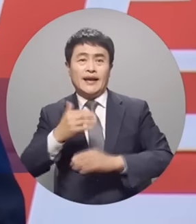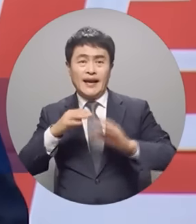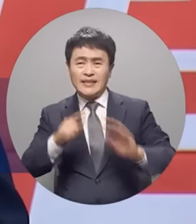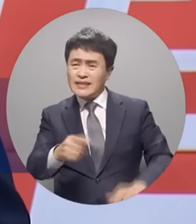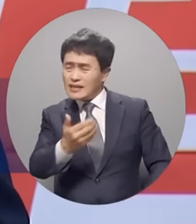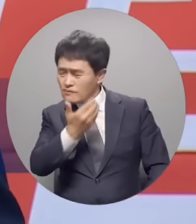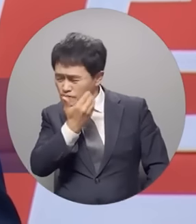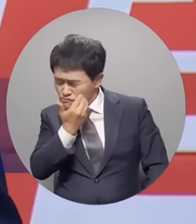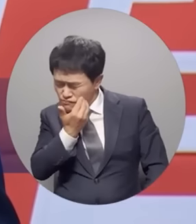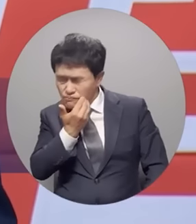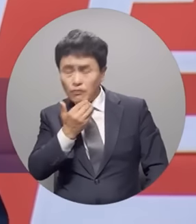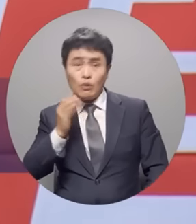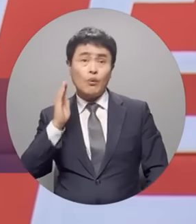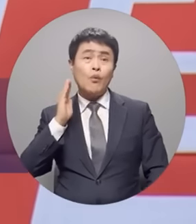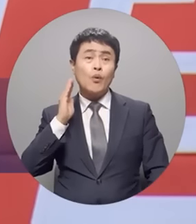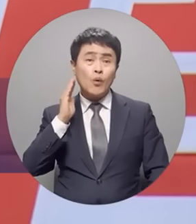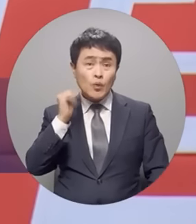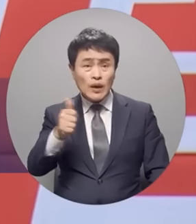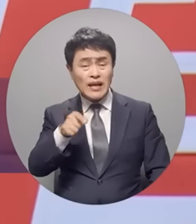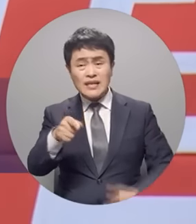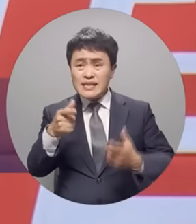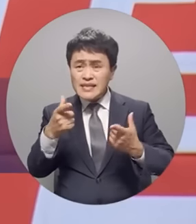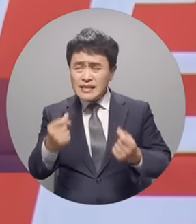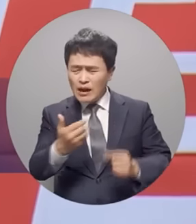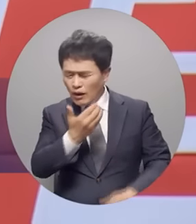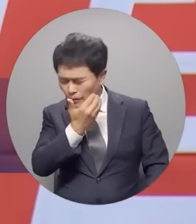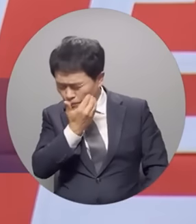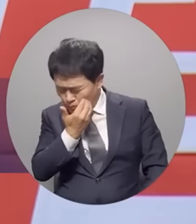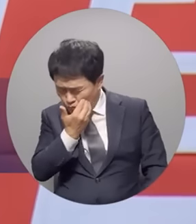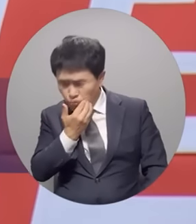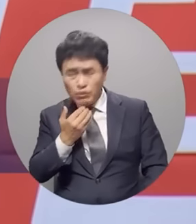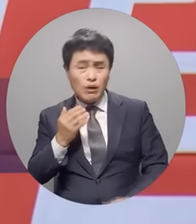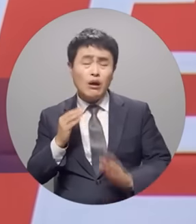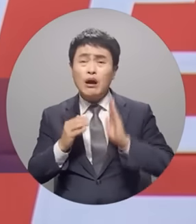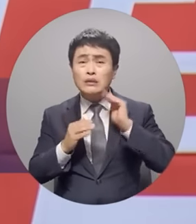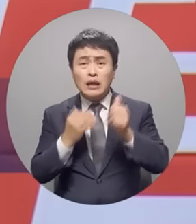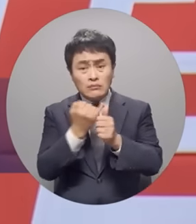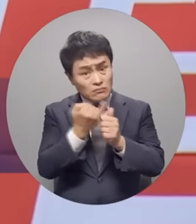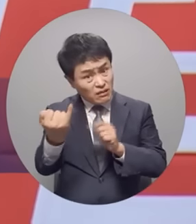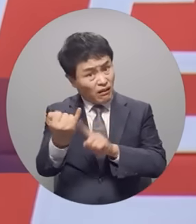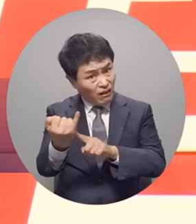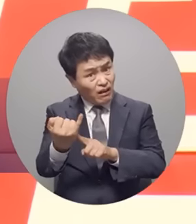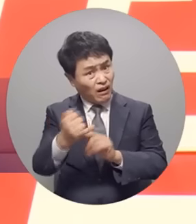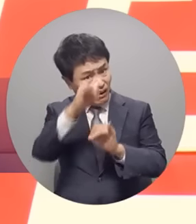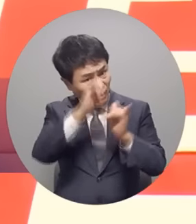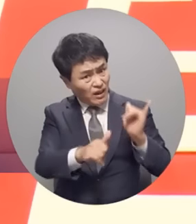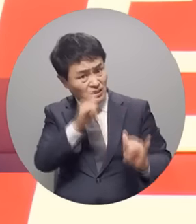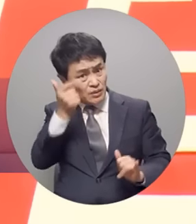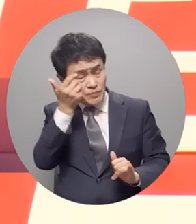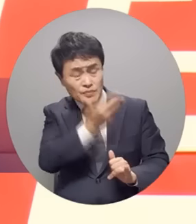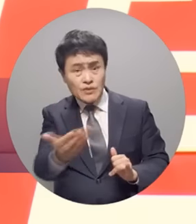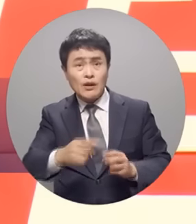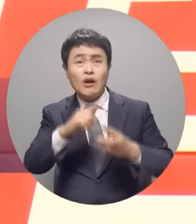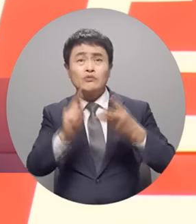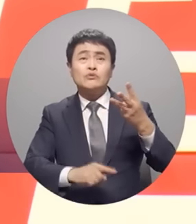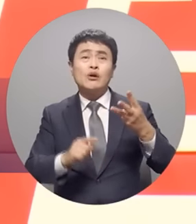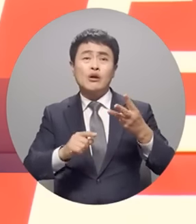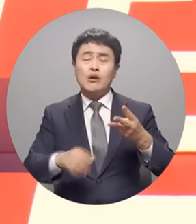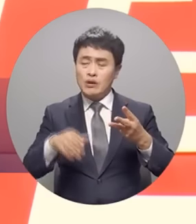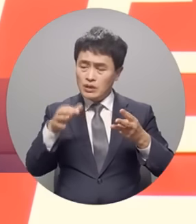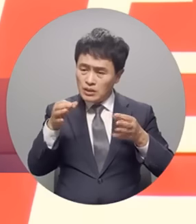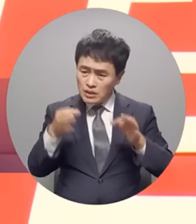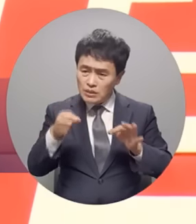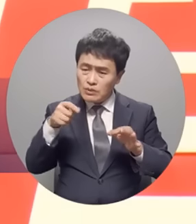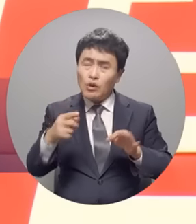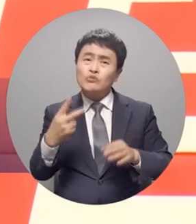부끄러운 대통령, 이렇게 부끄러운 대통령 배우자가 있었습니까? 윤석열, 김건희 두